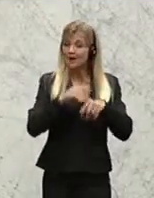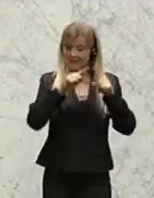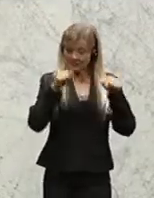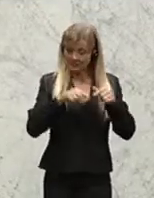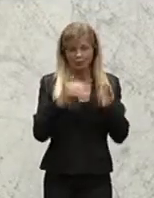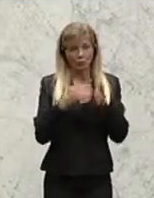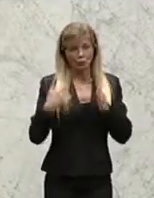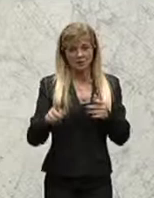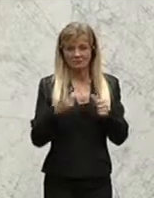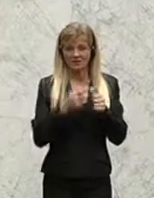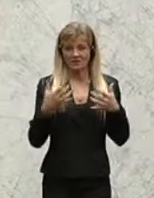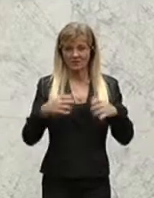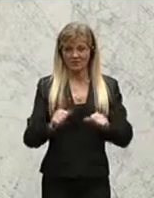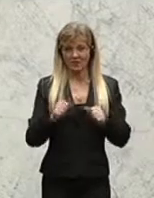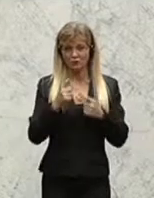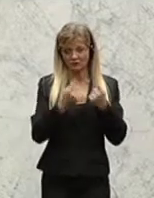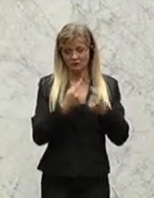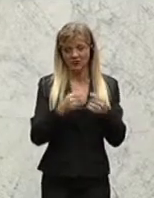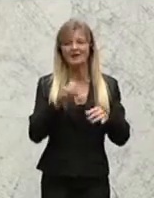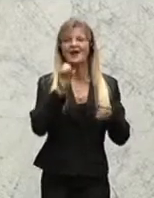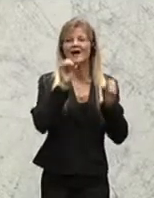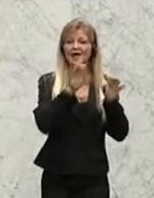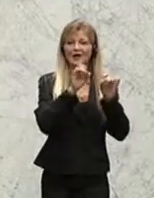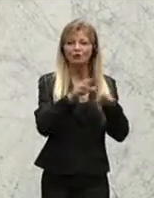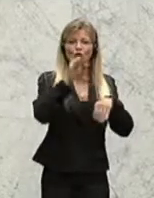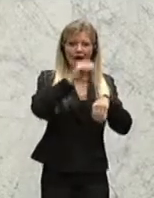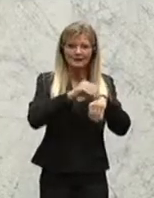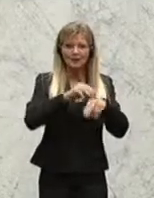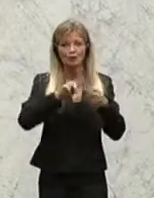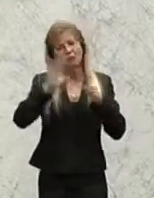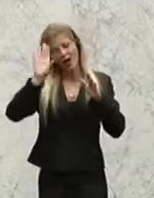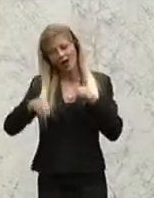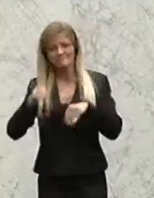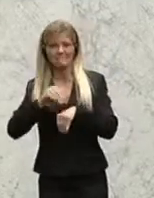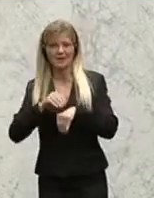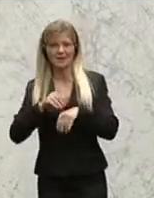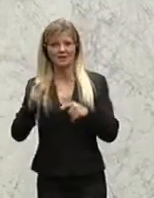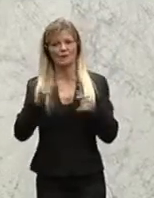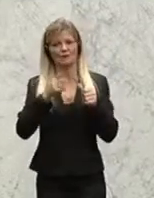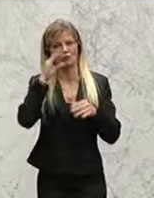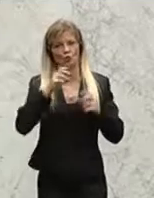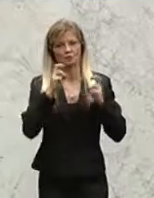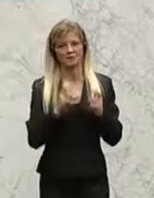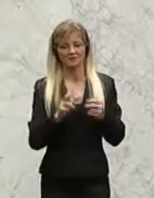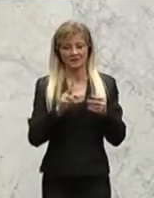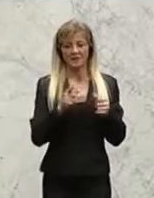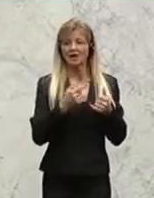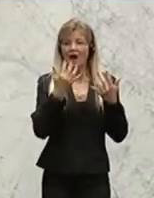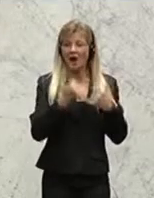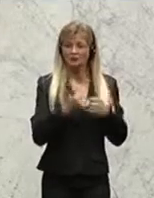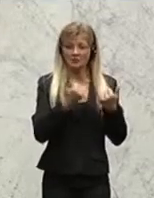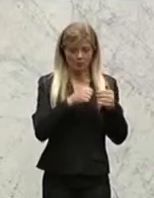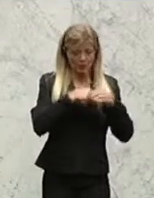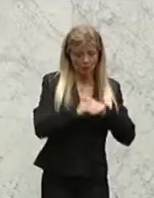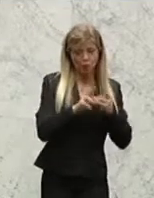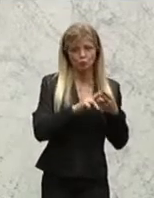Verwaltungsverfahren sowie elektronische An-, Ab- und Ummeldung des Wohnsitzes. Automatische Anträge bei Geburt und Übersiedelung,